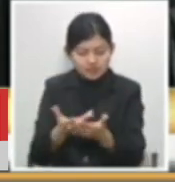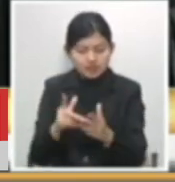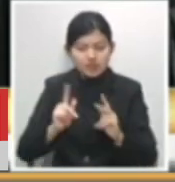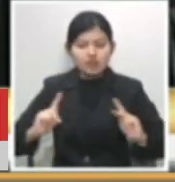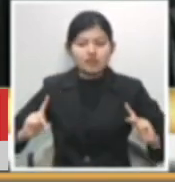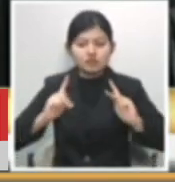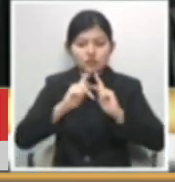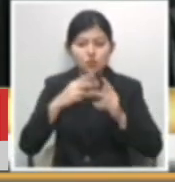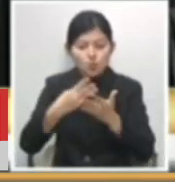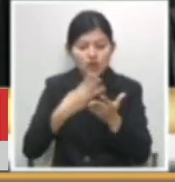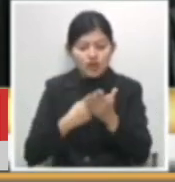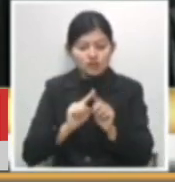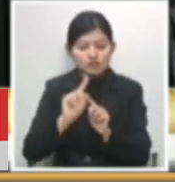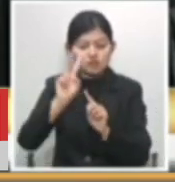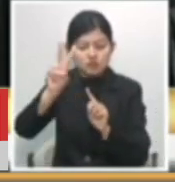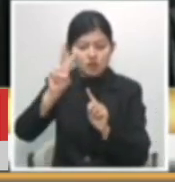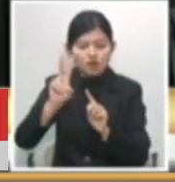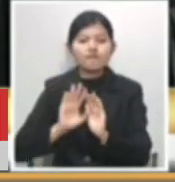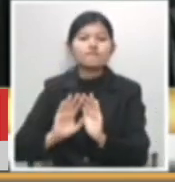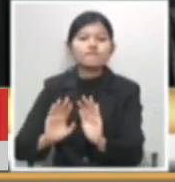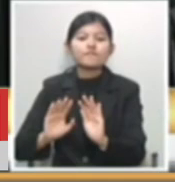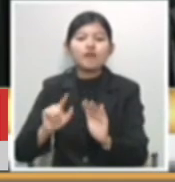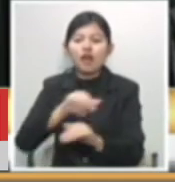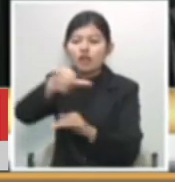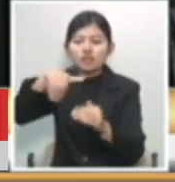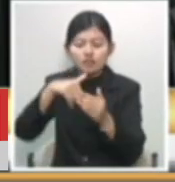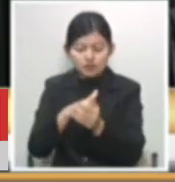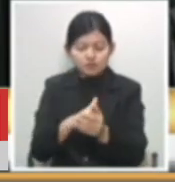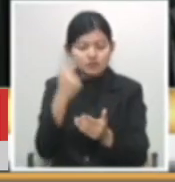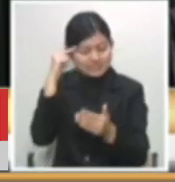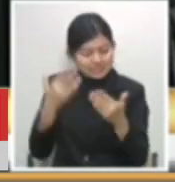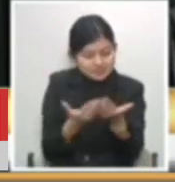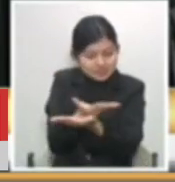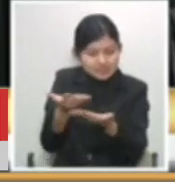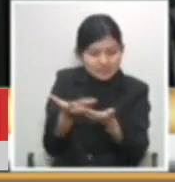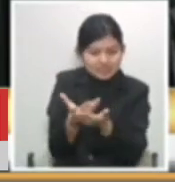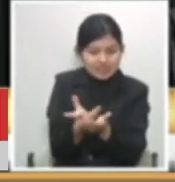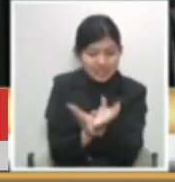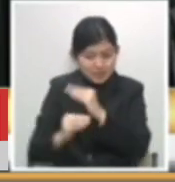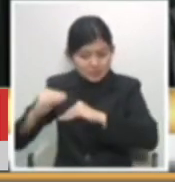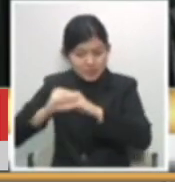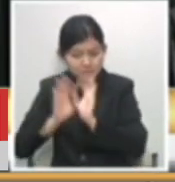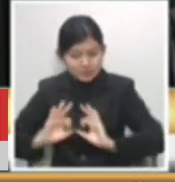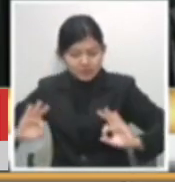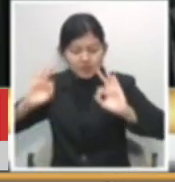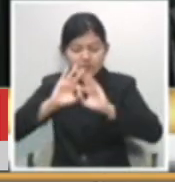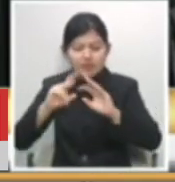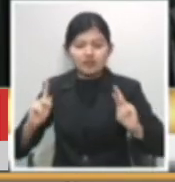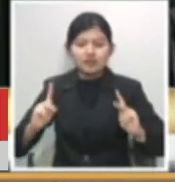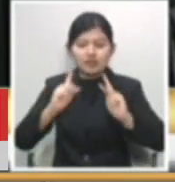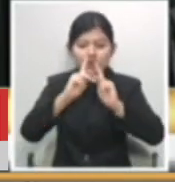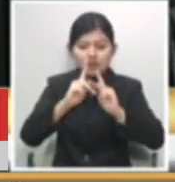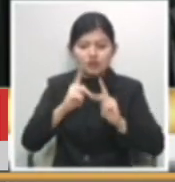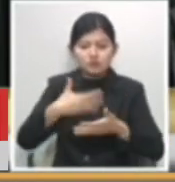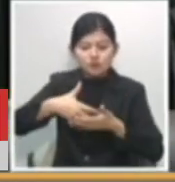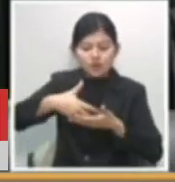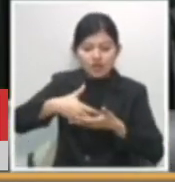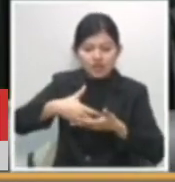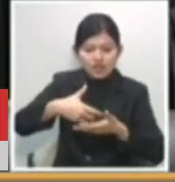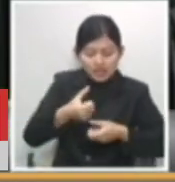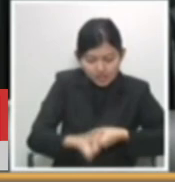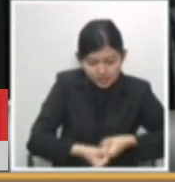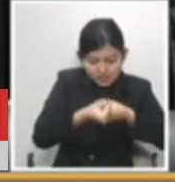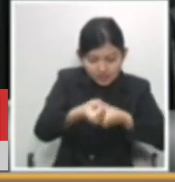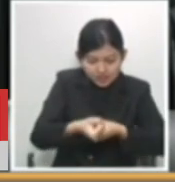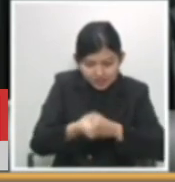ถัดไปก็ผมขอฝากให้ทุกท่านได้พิจารณาเพิ่มความสำคัญให้แก่กระทรวงศึกษาธิการและกระทรวงเกษตรและสหกรณ์ด้วยครับเด็กและเยาว